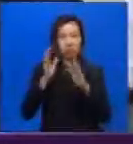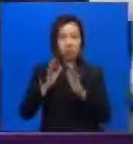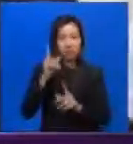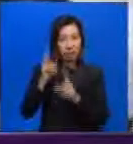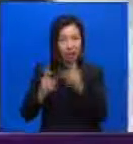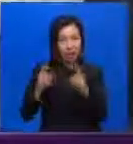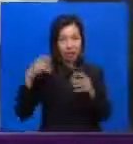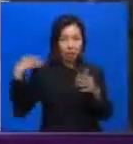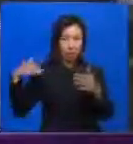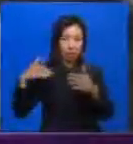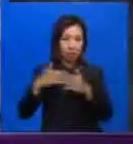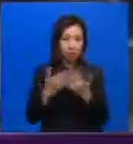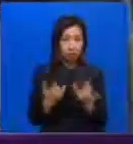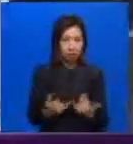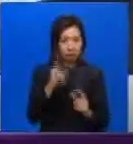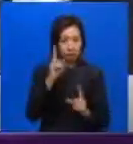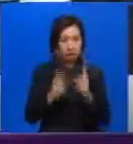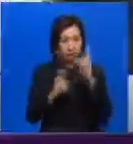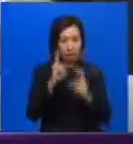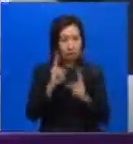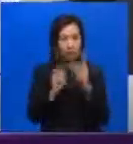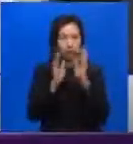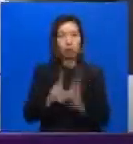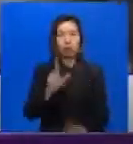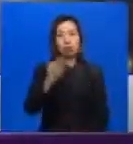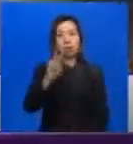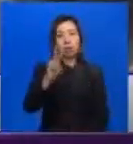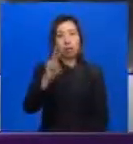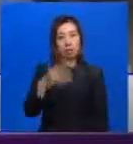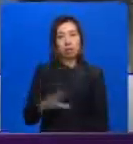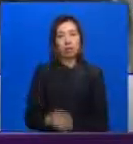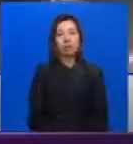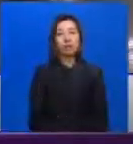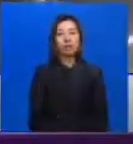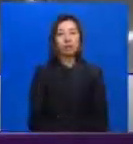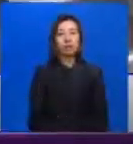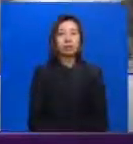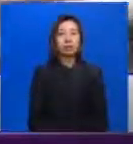การเมืองที่ต้องจบชีวิตไปแล้ว22ราย